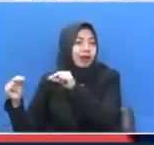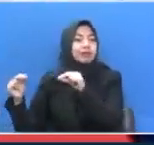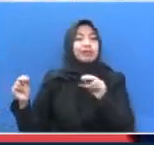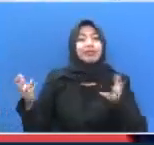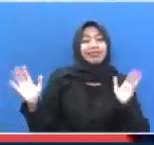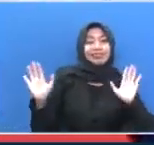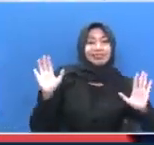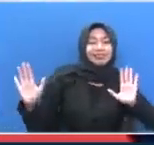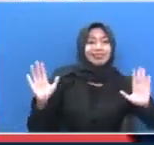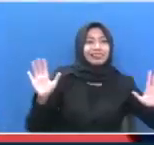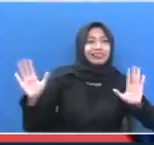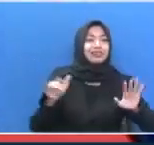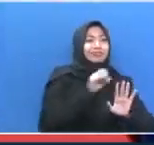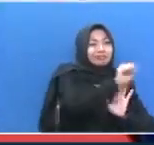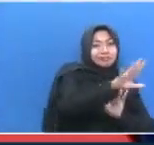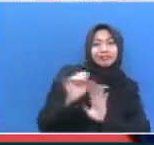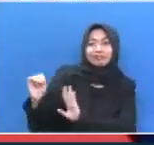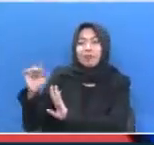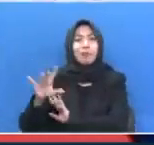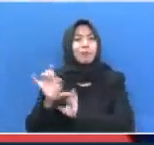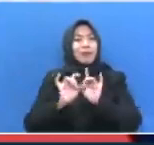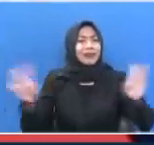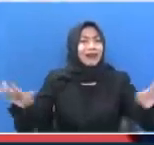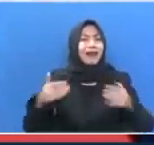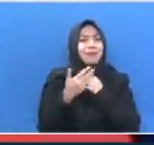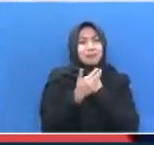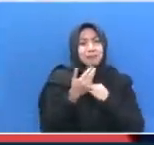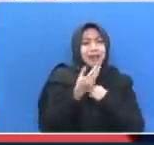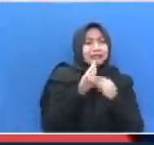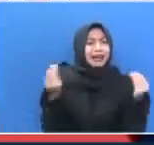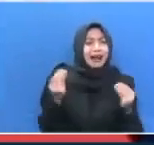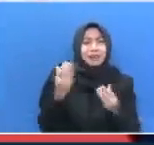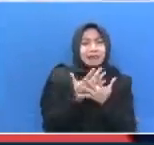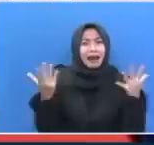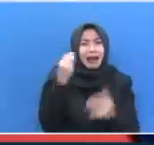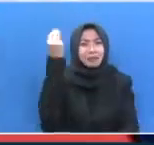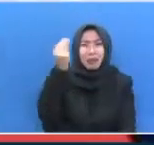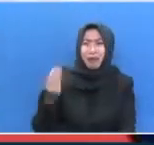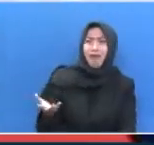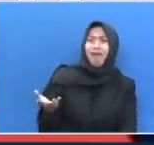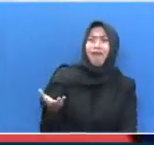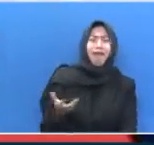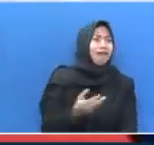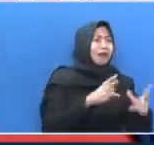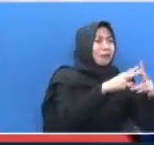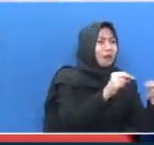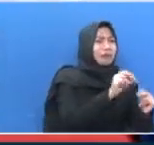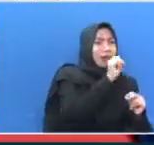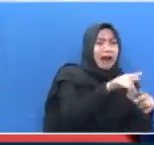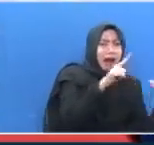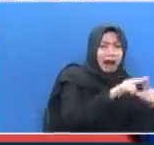deklarasi nah dua pendapat ini tentu akhirnya membingungkan publik juga nih Menurut Anda apa yang harus dilakukan atau apa yang harus di